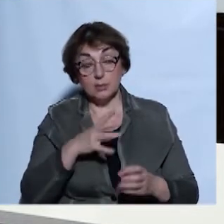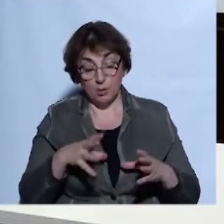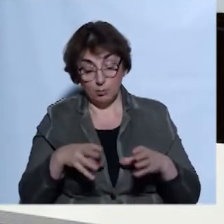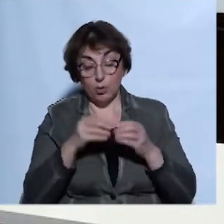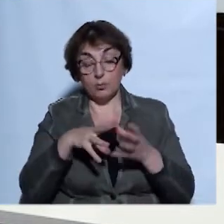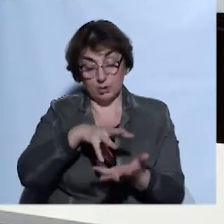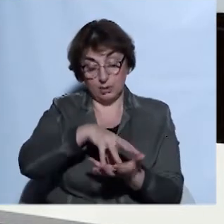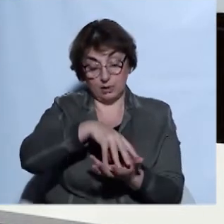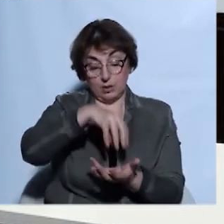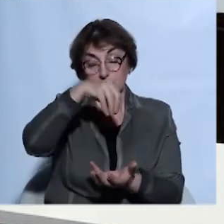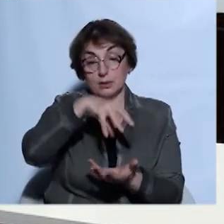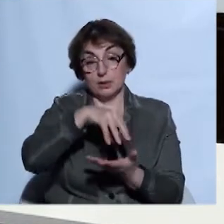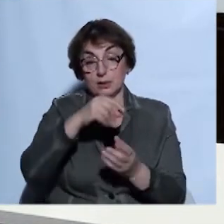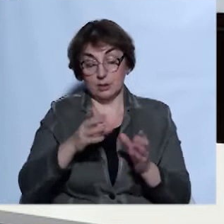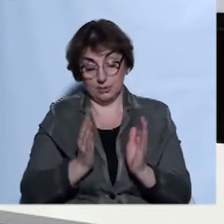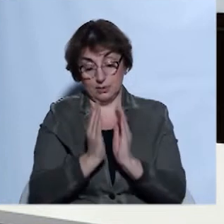ჭურჭელში.